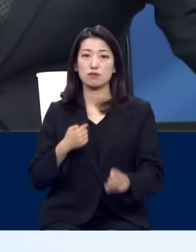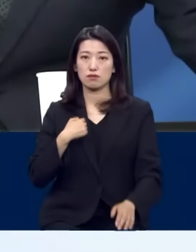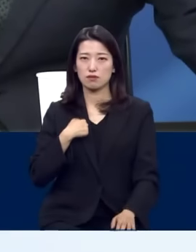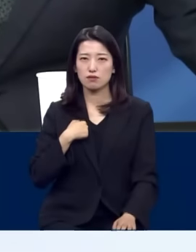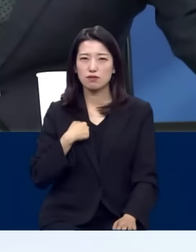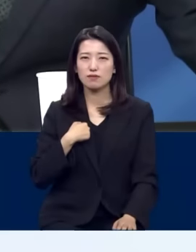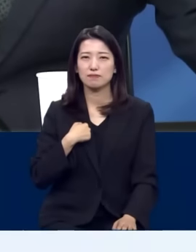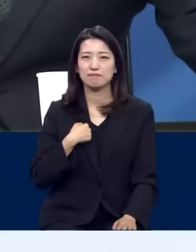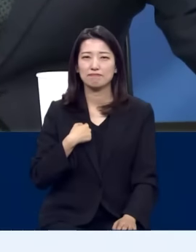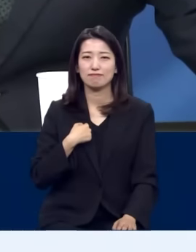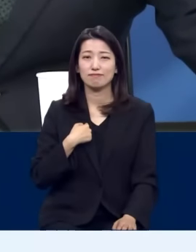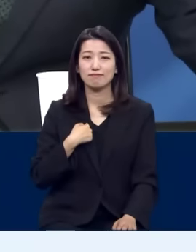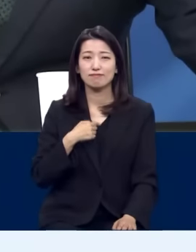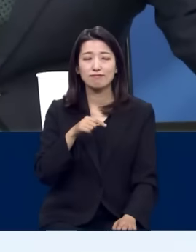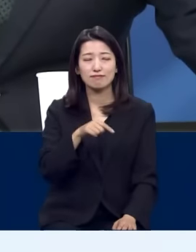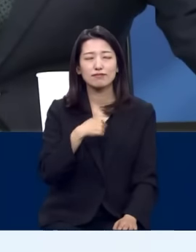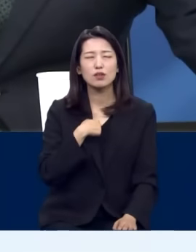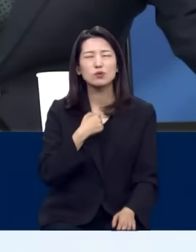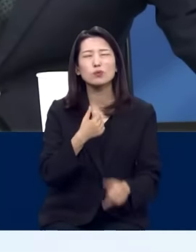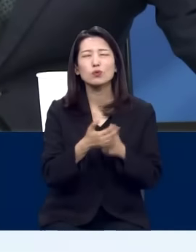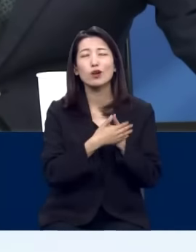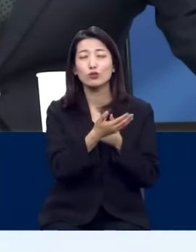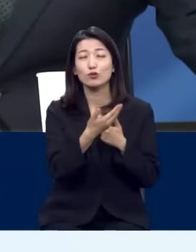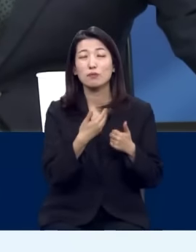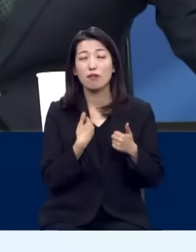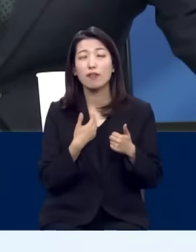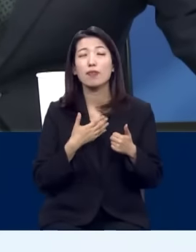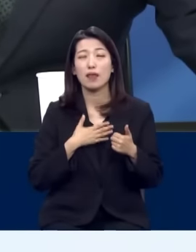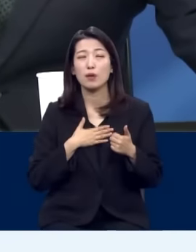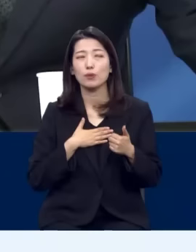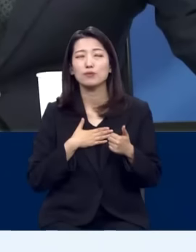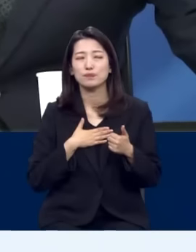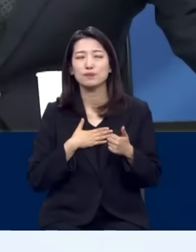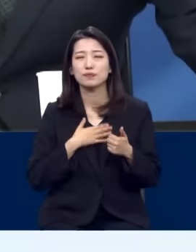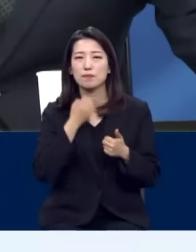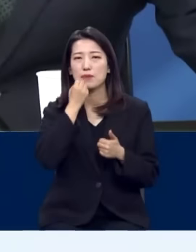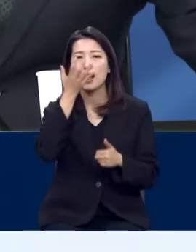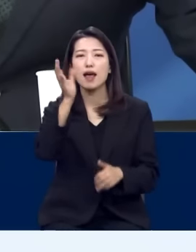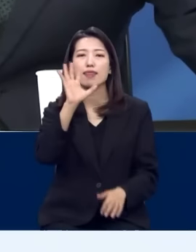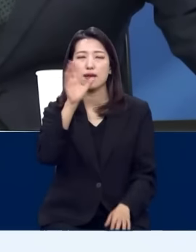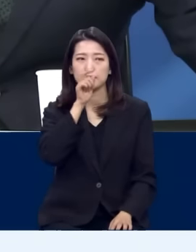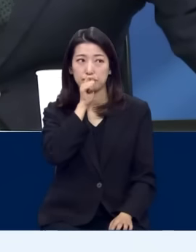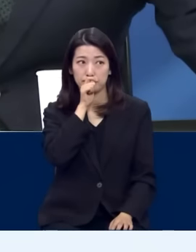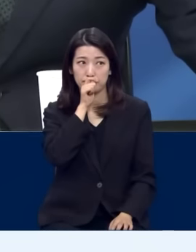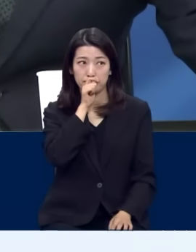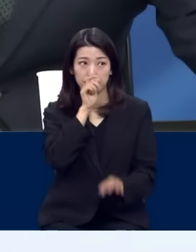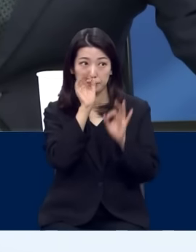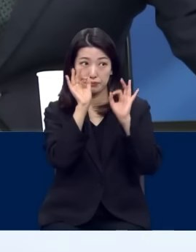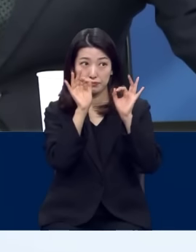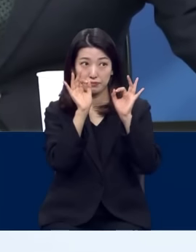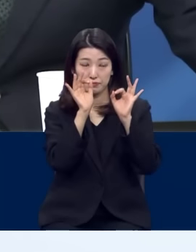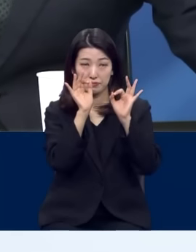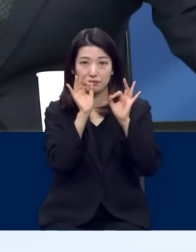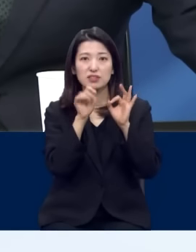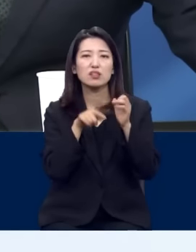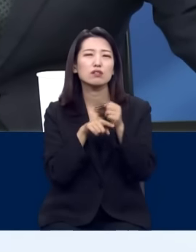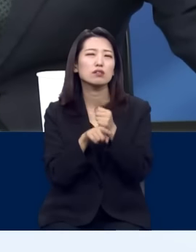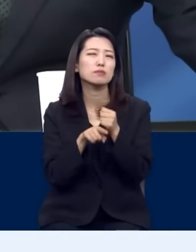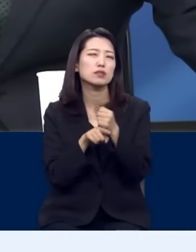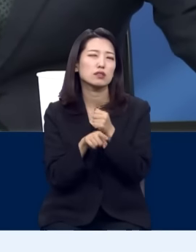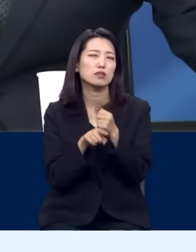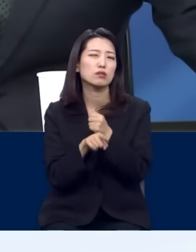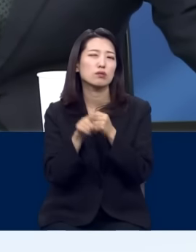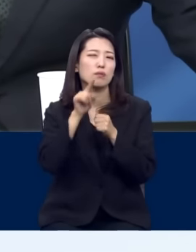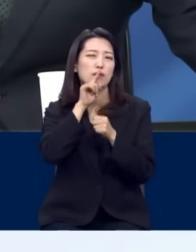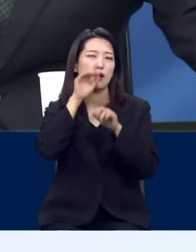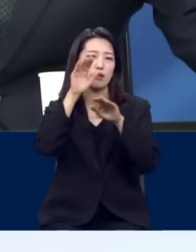하면은네 나를 좀 봐주면 나도 거기에 대한 대가 지불하겠다 더 이상 폭로하지 않겠다라는 여러 가지 함의가 함축된게 아닌가 그렇게